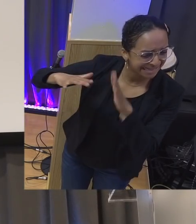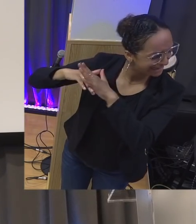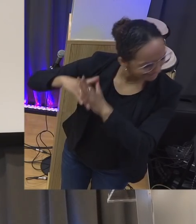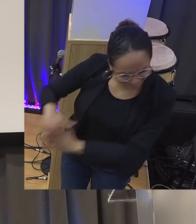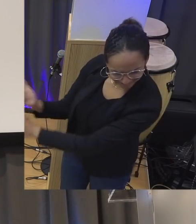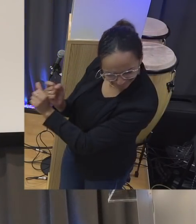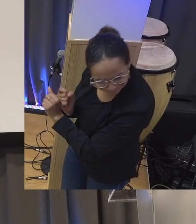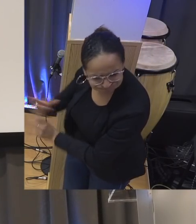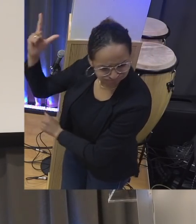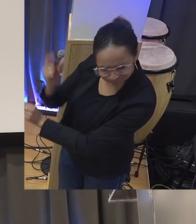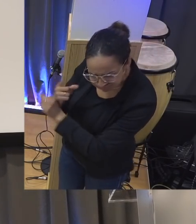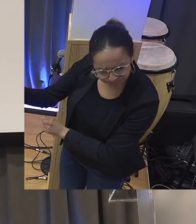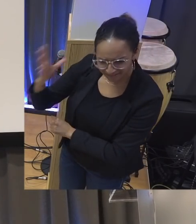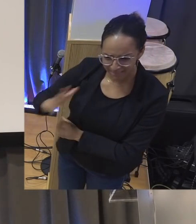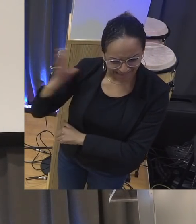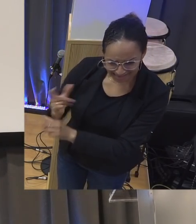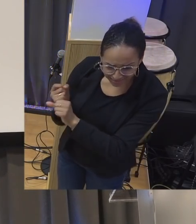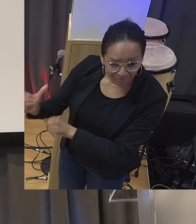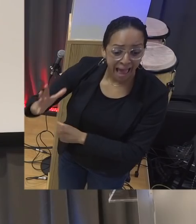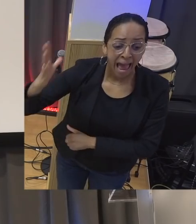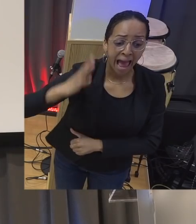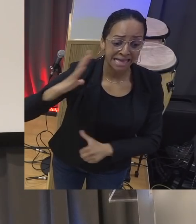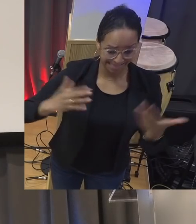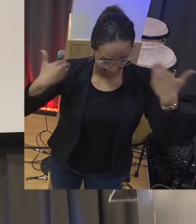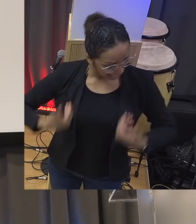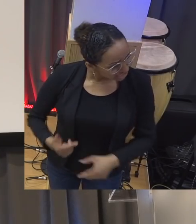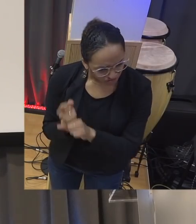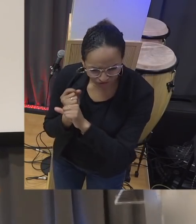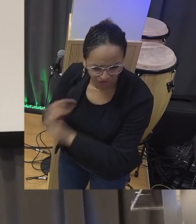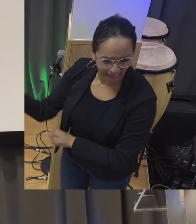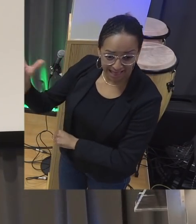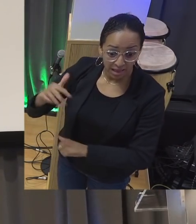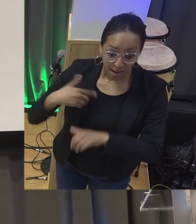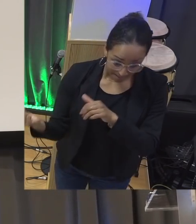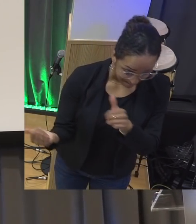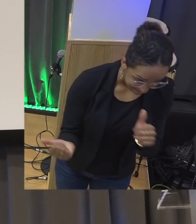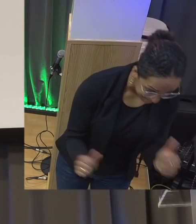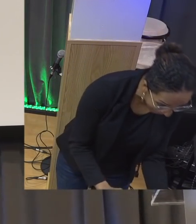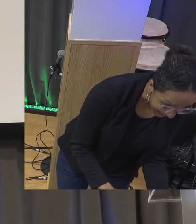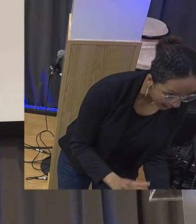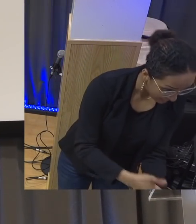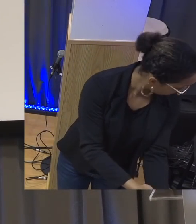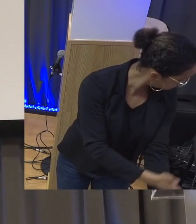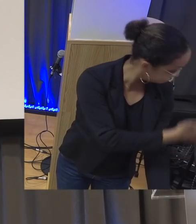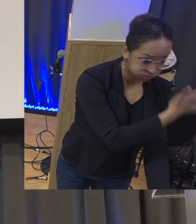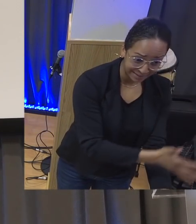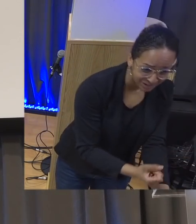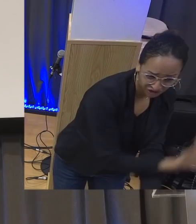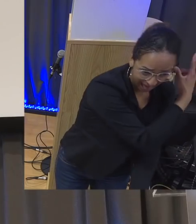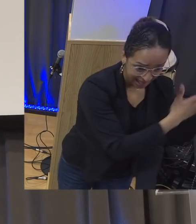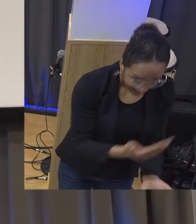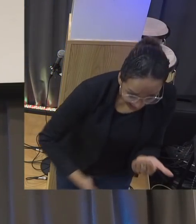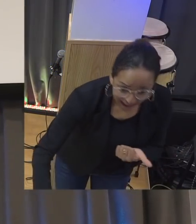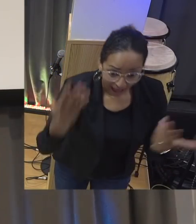Et l'ancien Saïd, il est mort spirituellement au baptême, c'est fini, c'est terminé. Et là, je